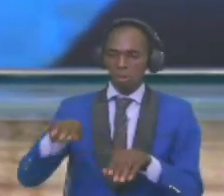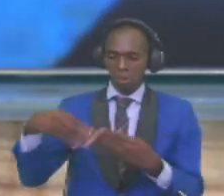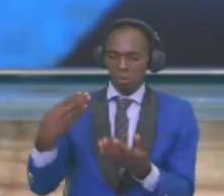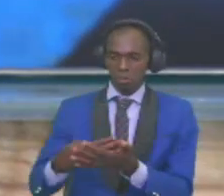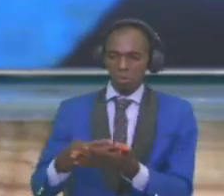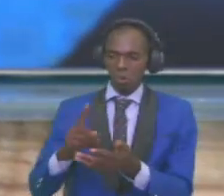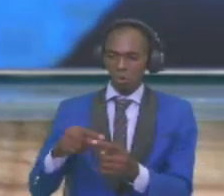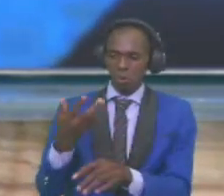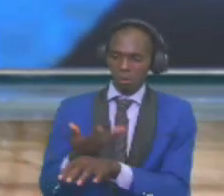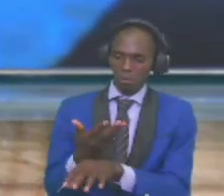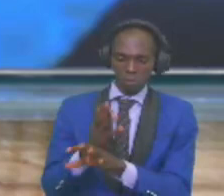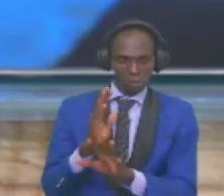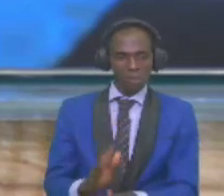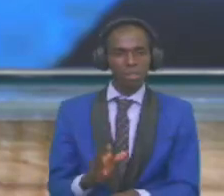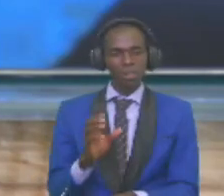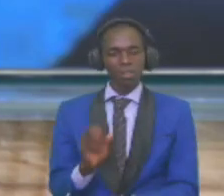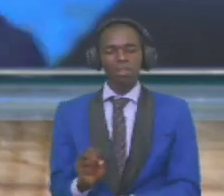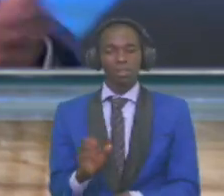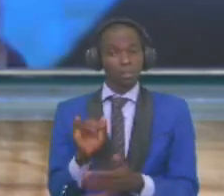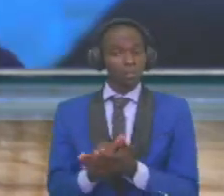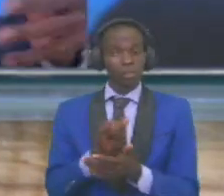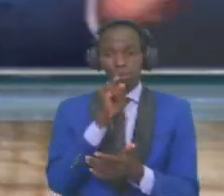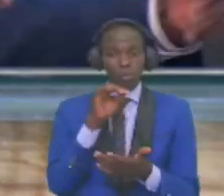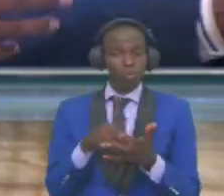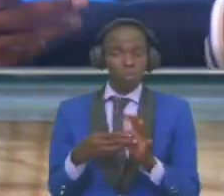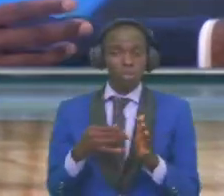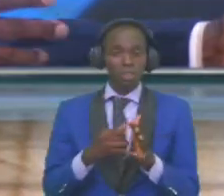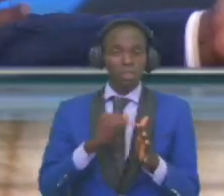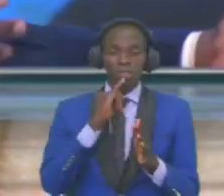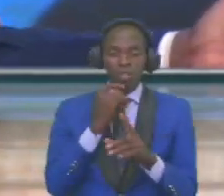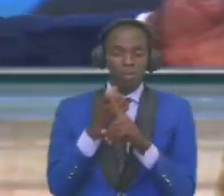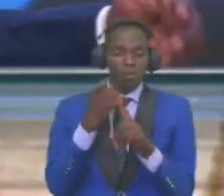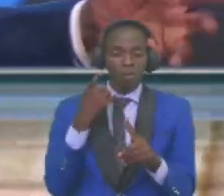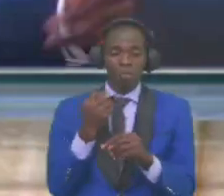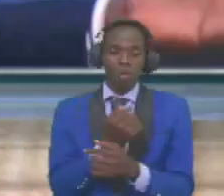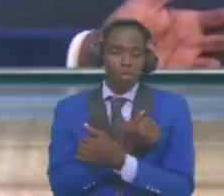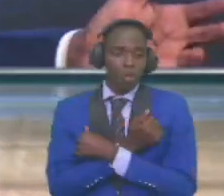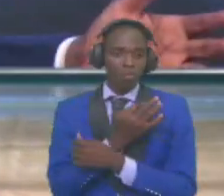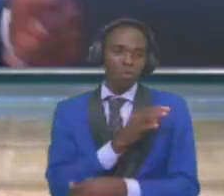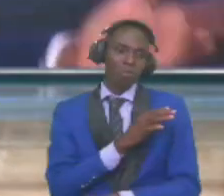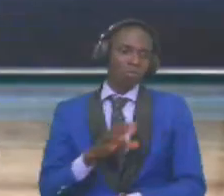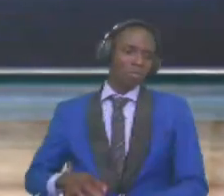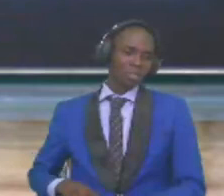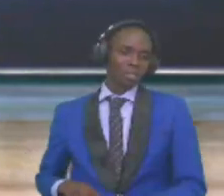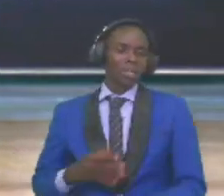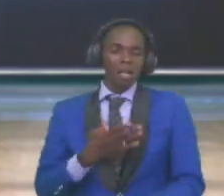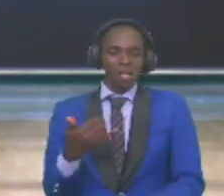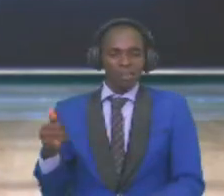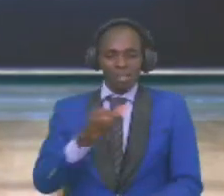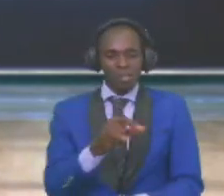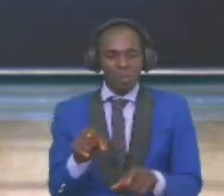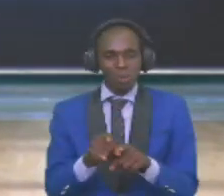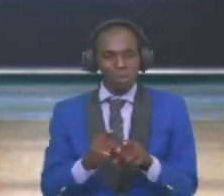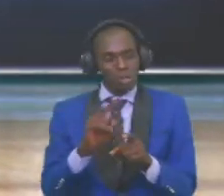de l'argent aux mendiants ce n'est pas de l'amour de christ eux aussi ils pourraient même bâtir à un